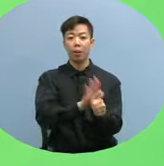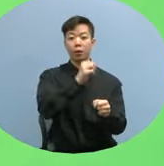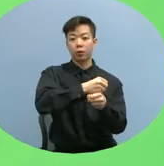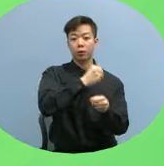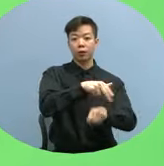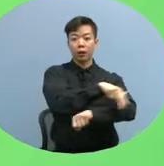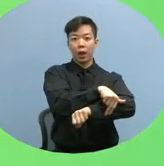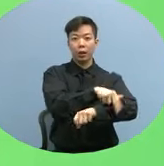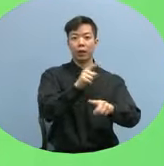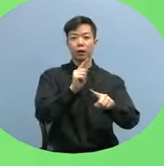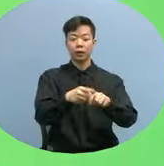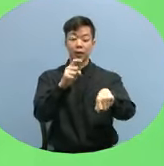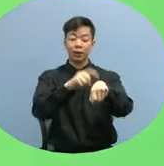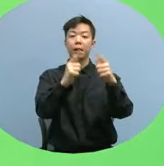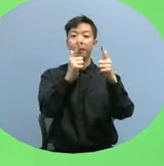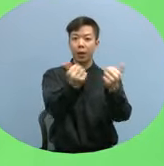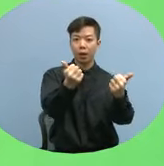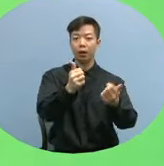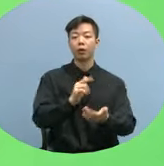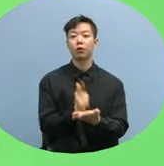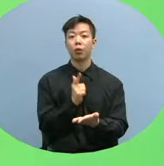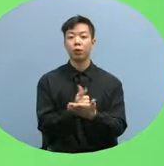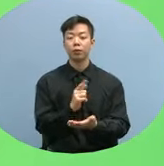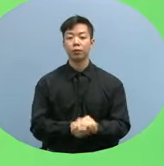就業計劃呢是及時雨，所以它必須